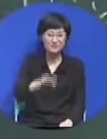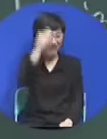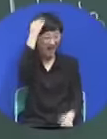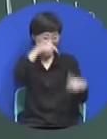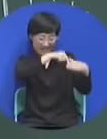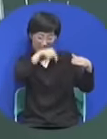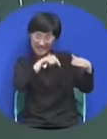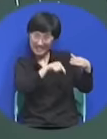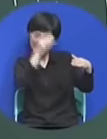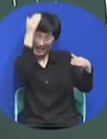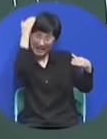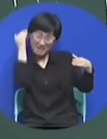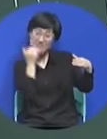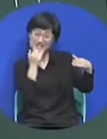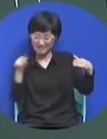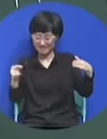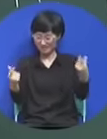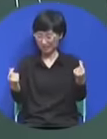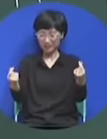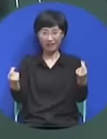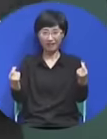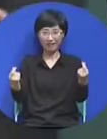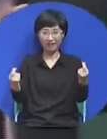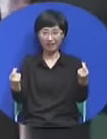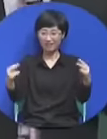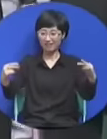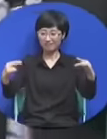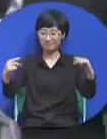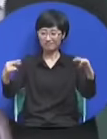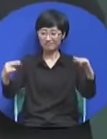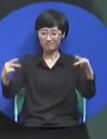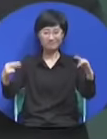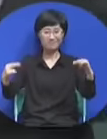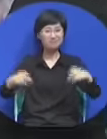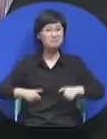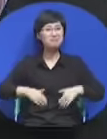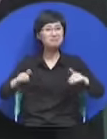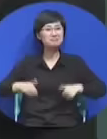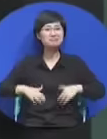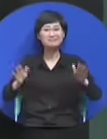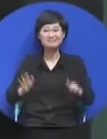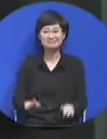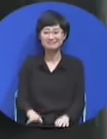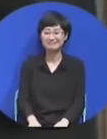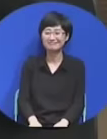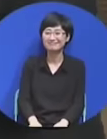연탄은? 예, 알아요. 알아요? 예. 됐어요, 그러면.